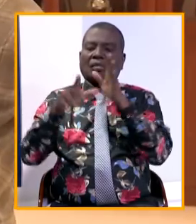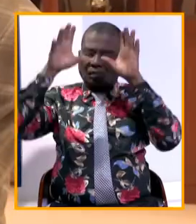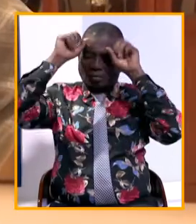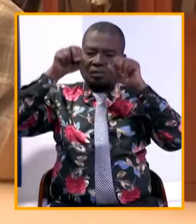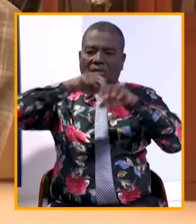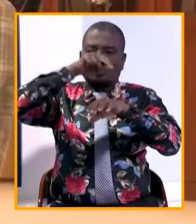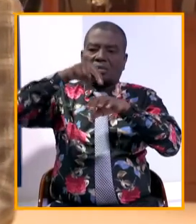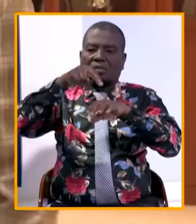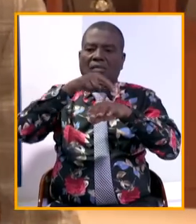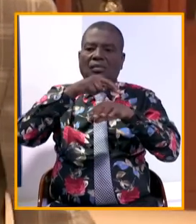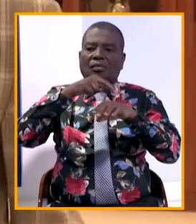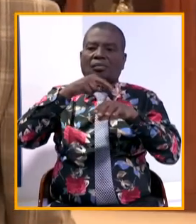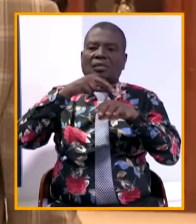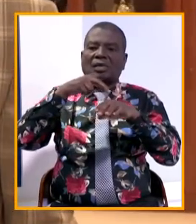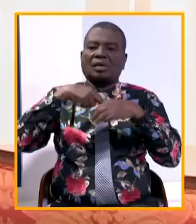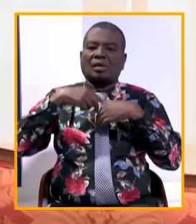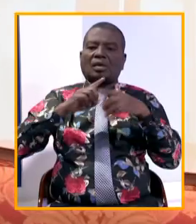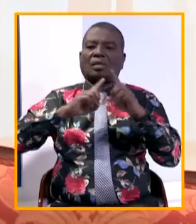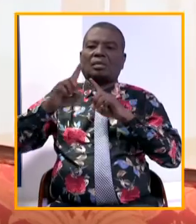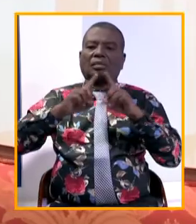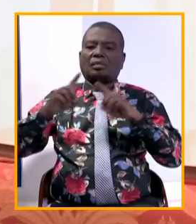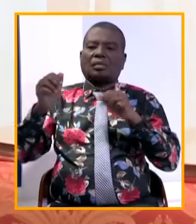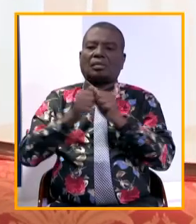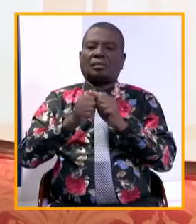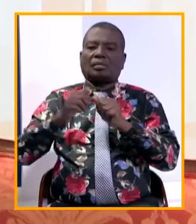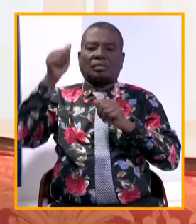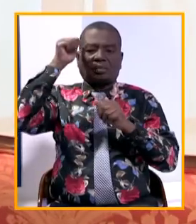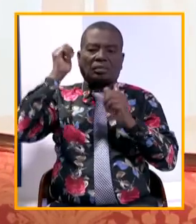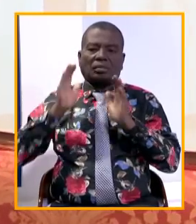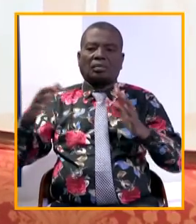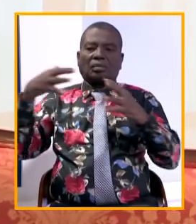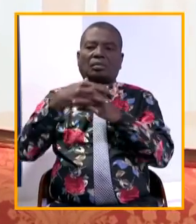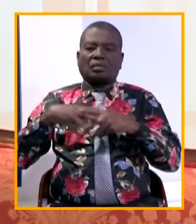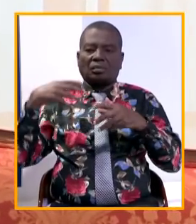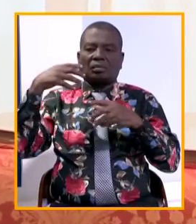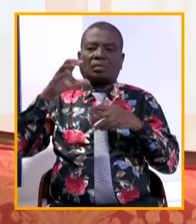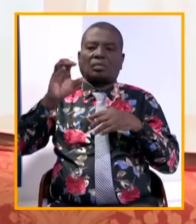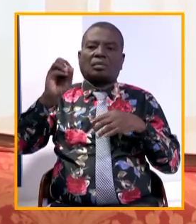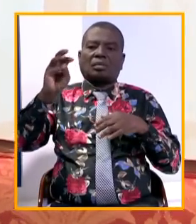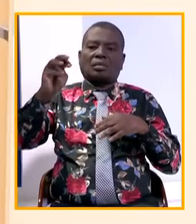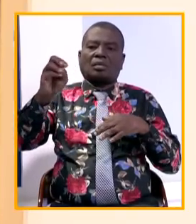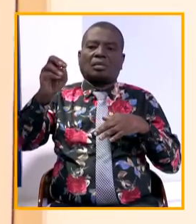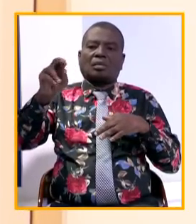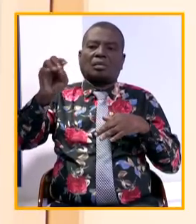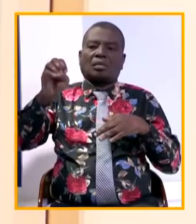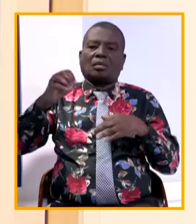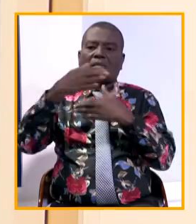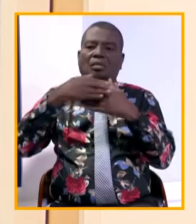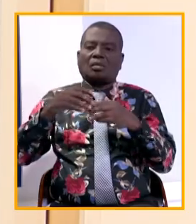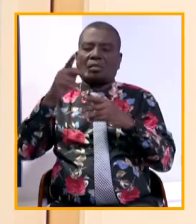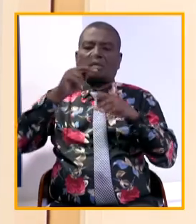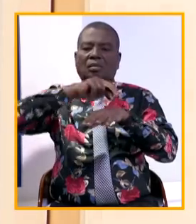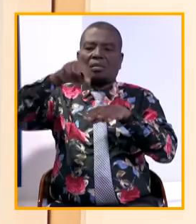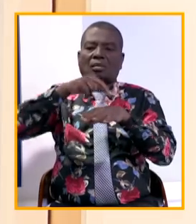de la République, Timoko Meliet-Kone, a échangé avec l'ambassadeur de l'Union des Comores près la République de